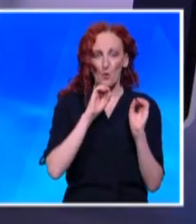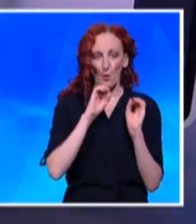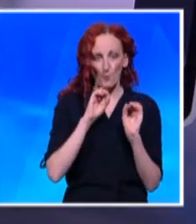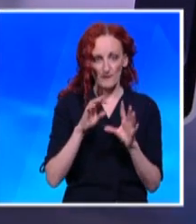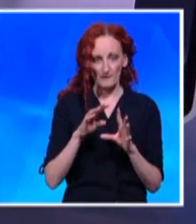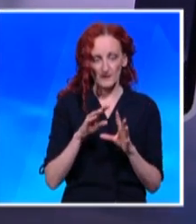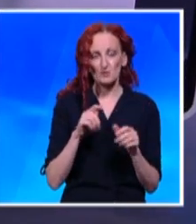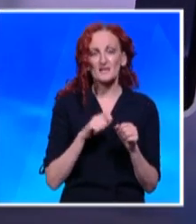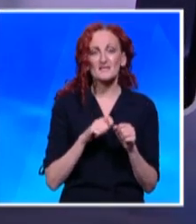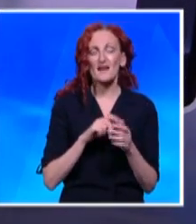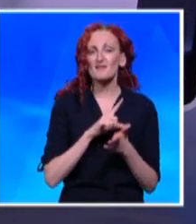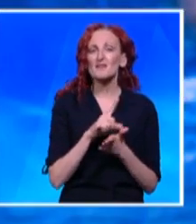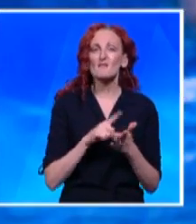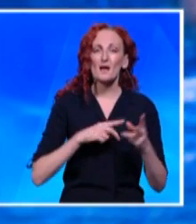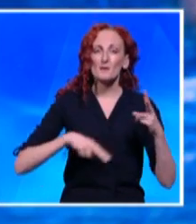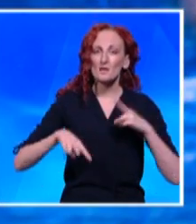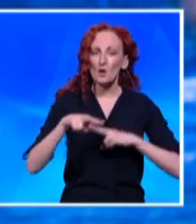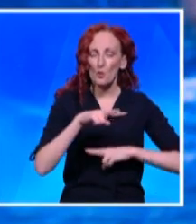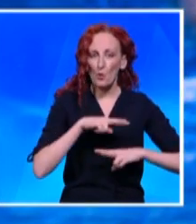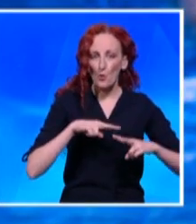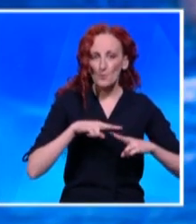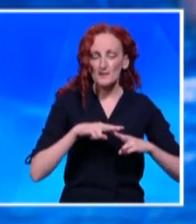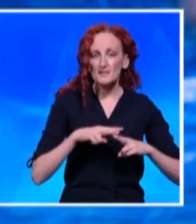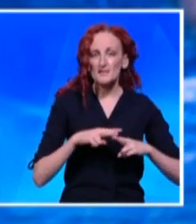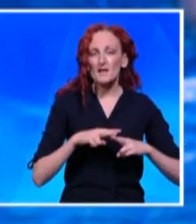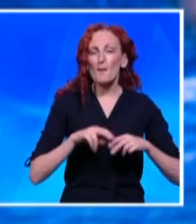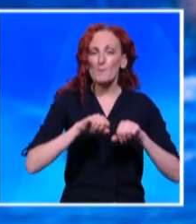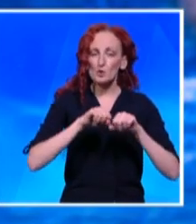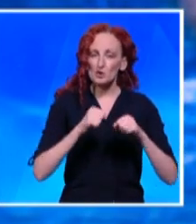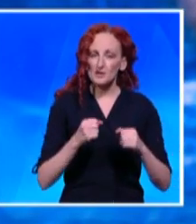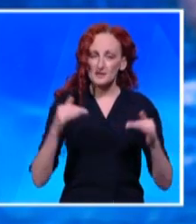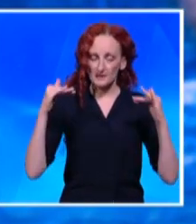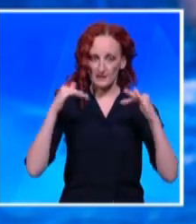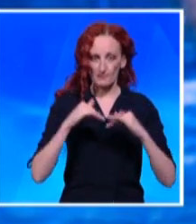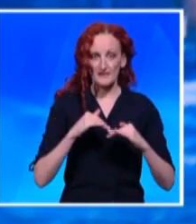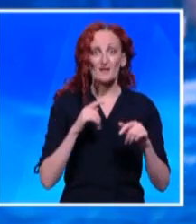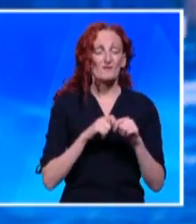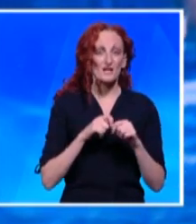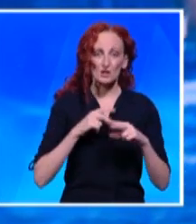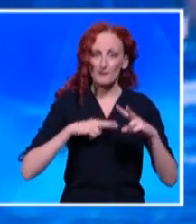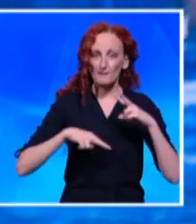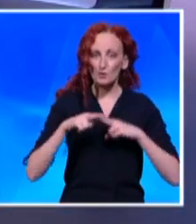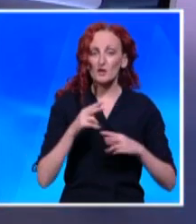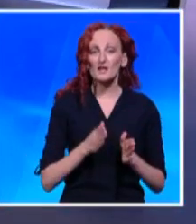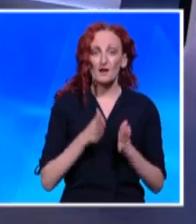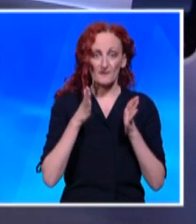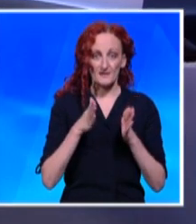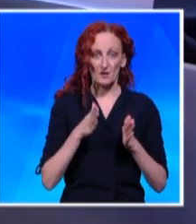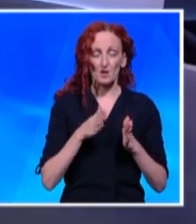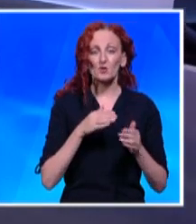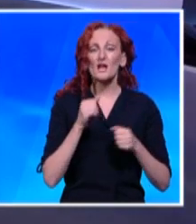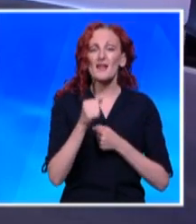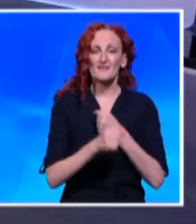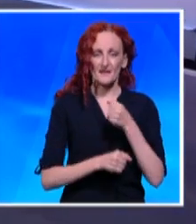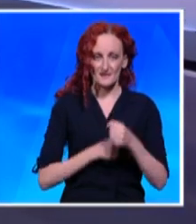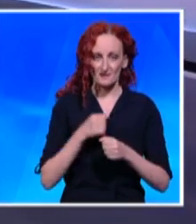комисия за щетите от бедствието. Това ли ще прави тази комисия и какъв е нейният срок на действие? Да, едно от нещата,